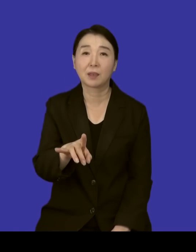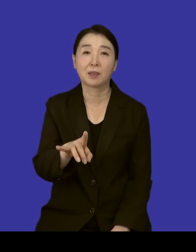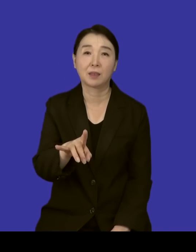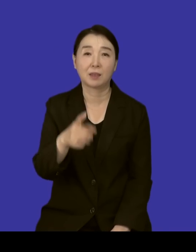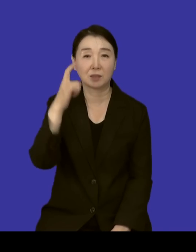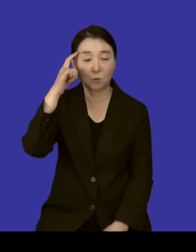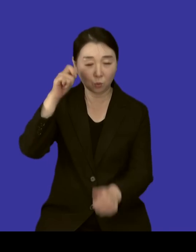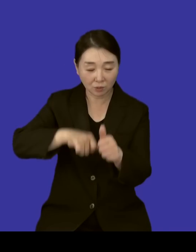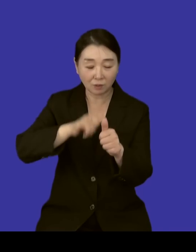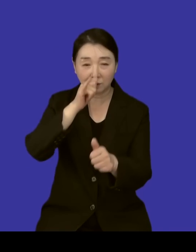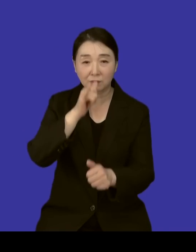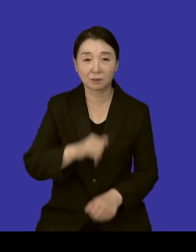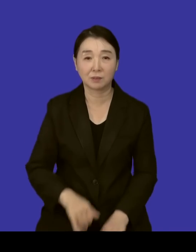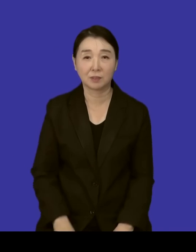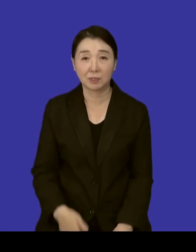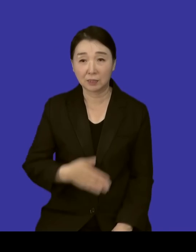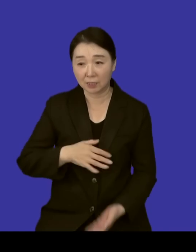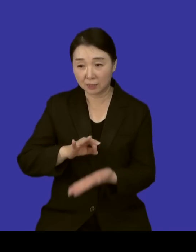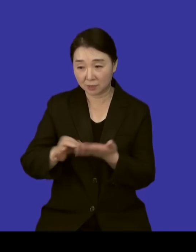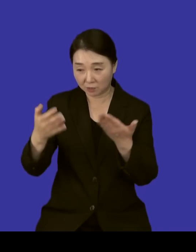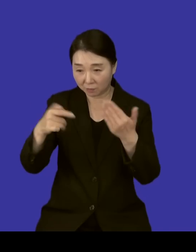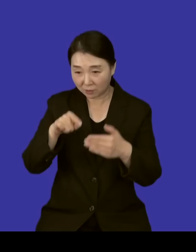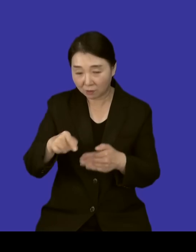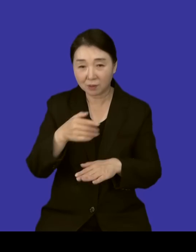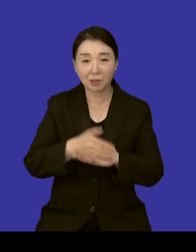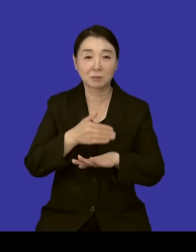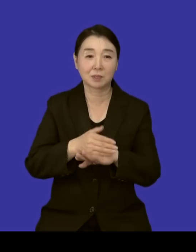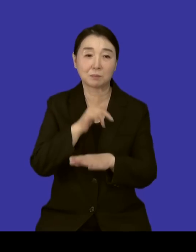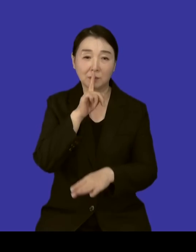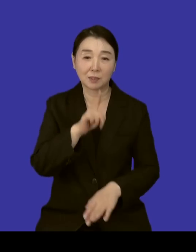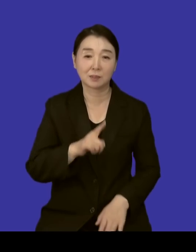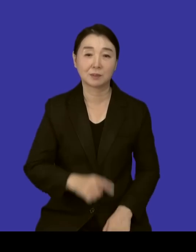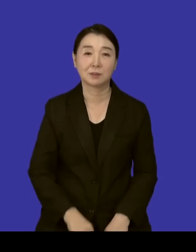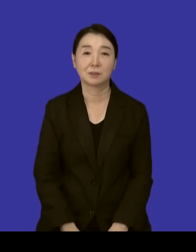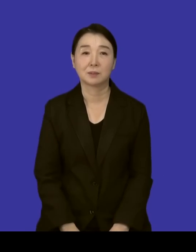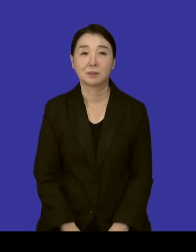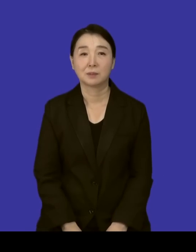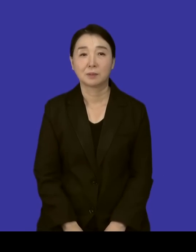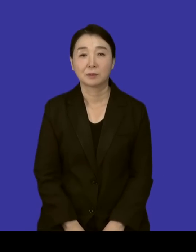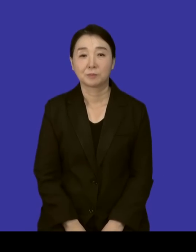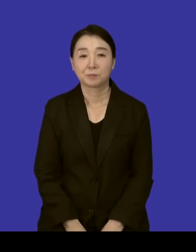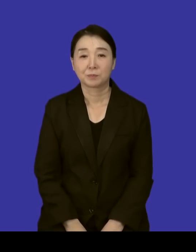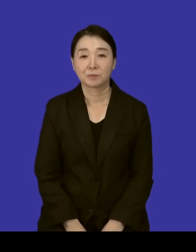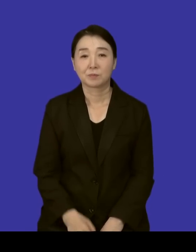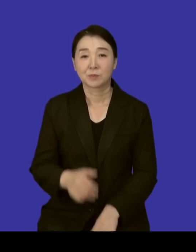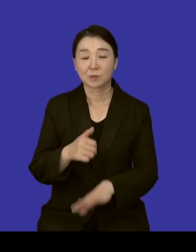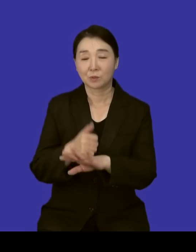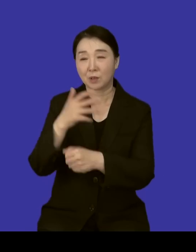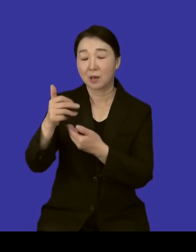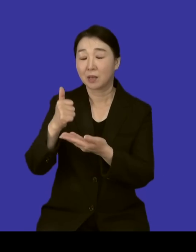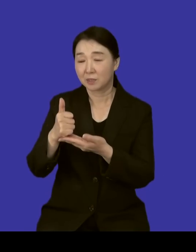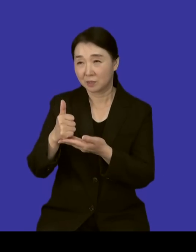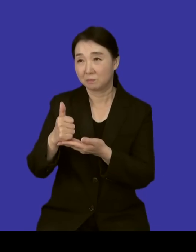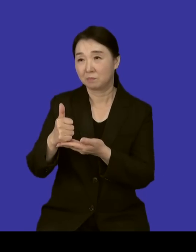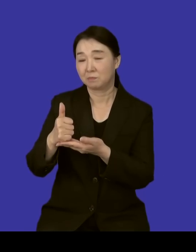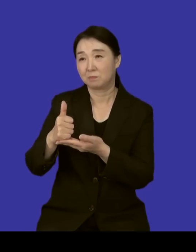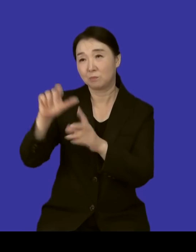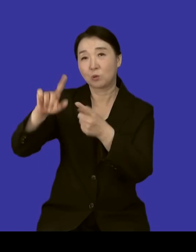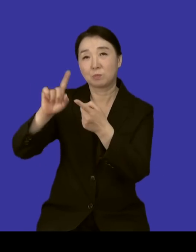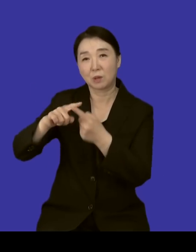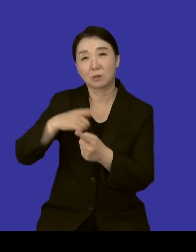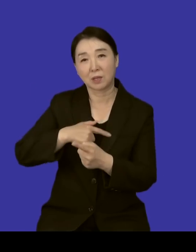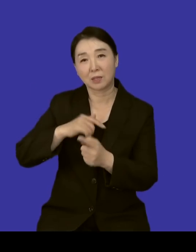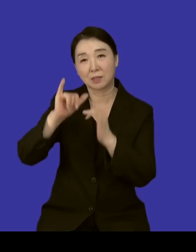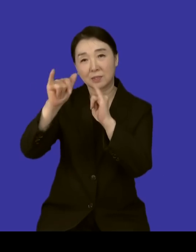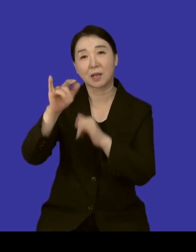이런 게. 그러고 나는 이렇게 쓰임 받는 것만 해도 너무 감사해. 네. 예. 그러니까 하나님 자체가 상급이 된 거죠, 제가. 예.